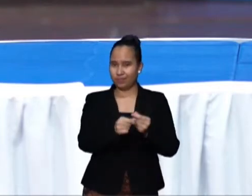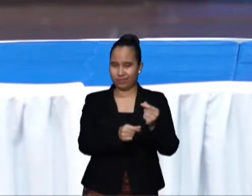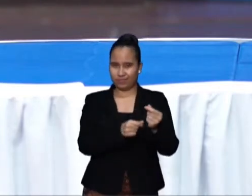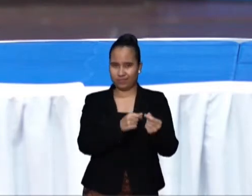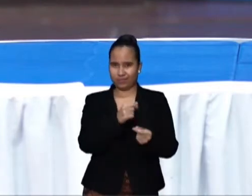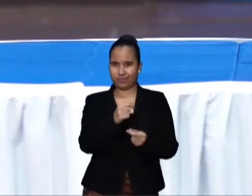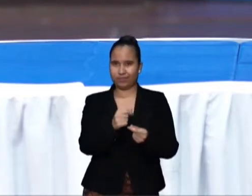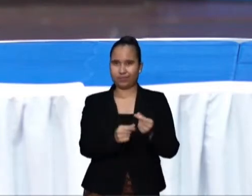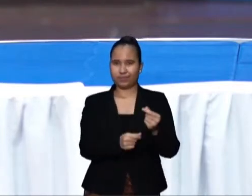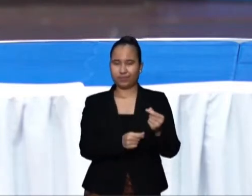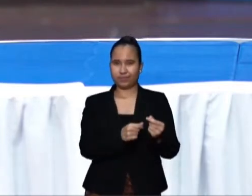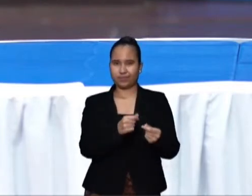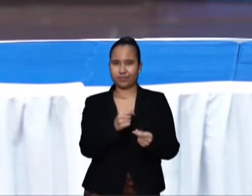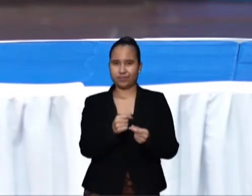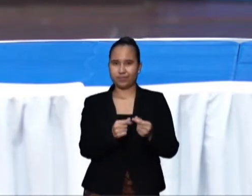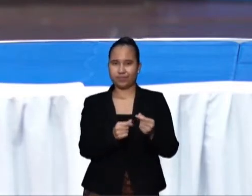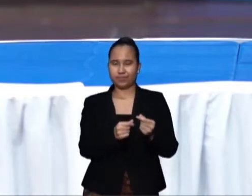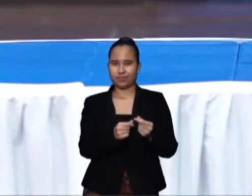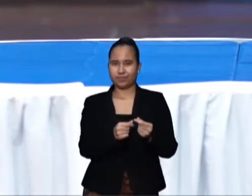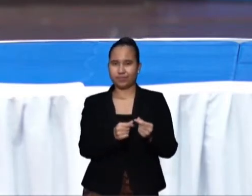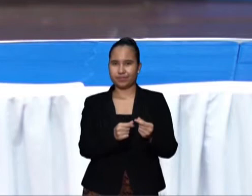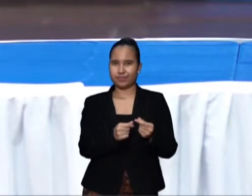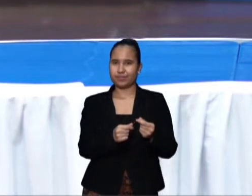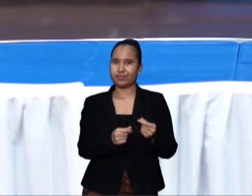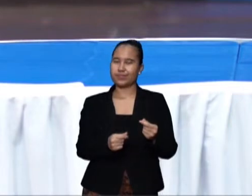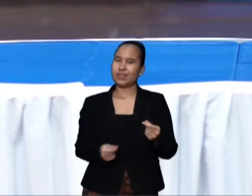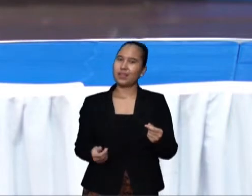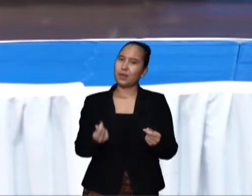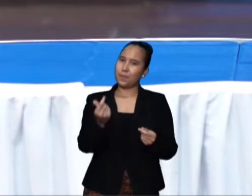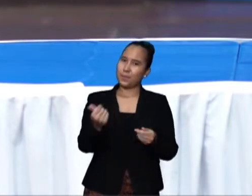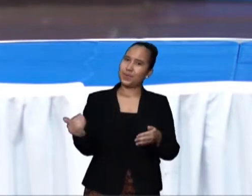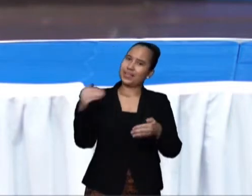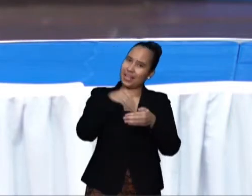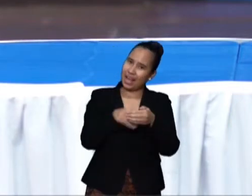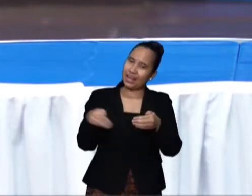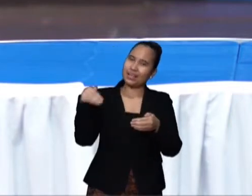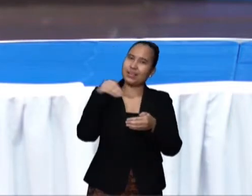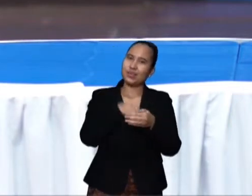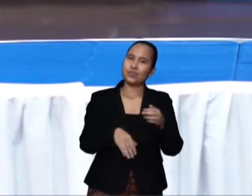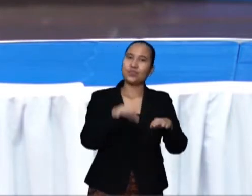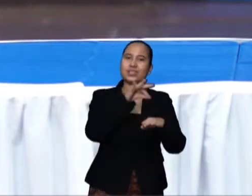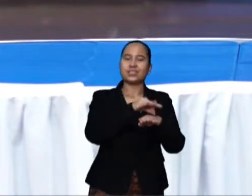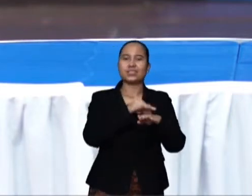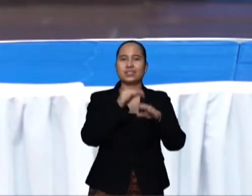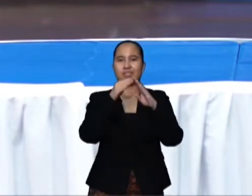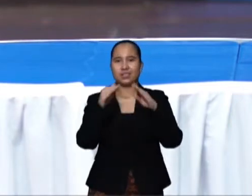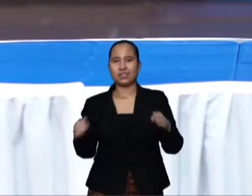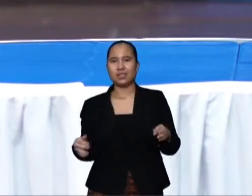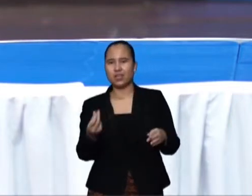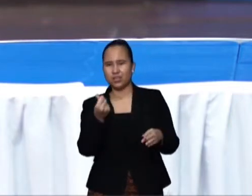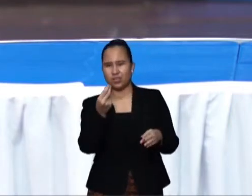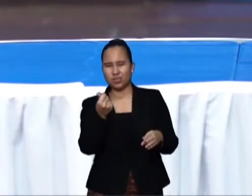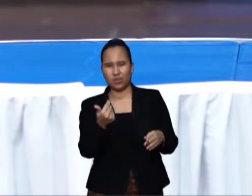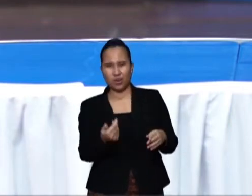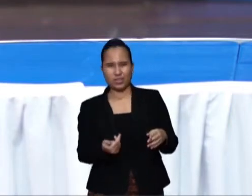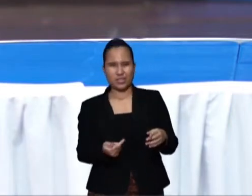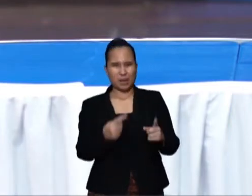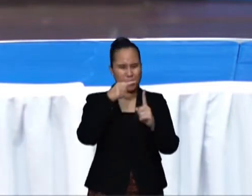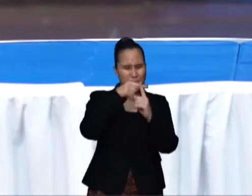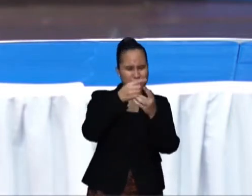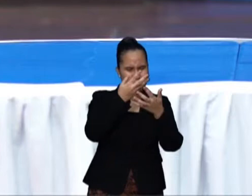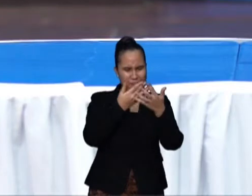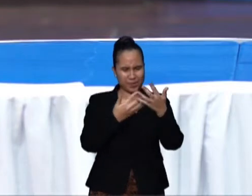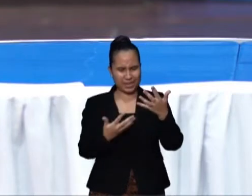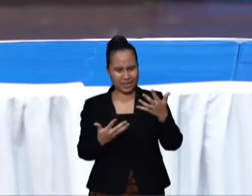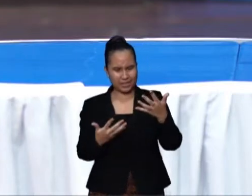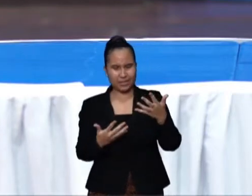hangende investeringen die gepleegd zijn door met name de ziekenhuizen. We hebben de posten zo'n beetje in kaart gebracht en ik kom op een